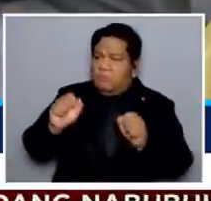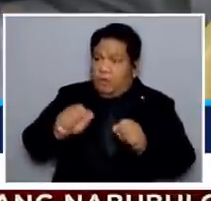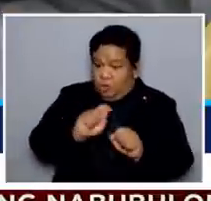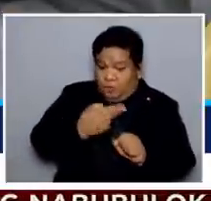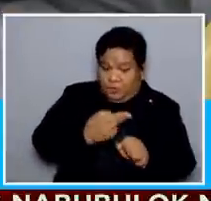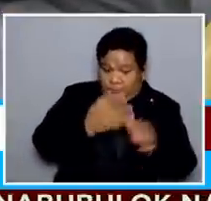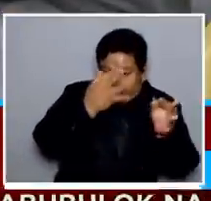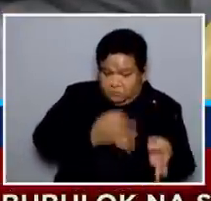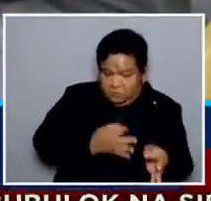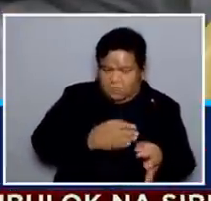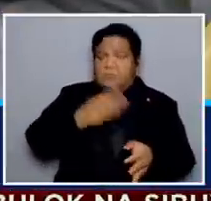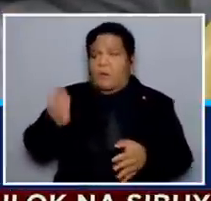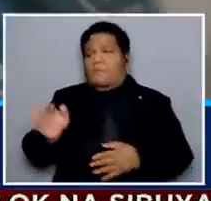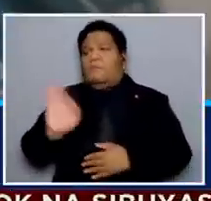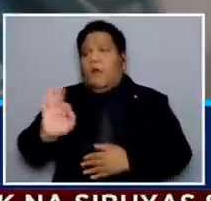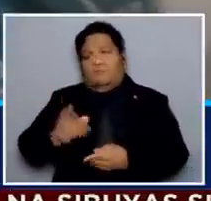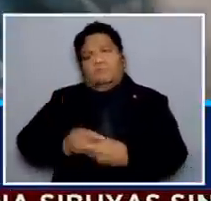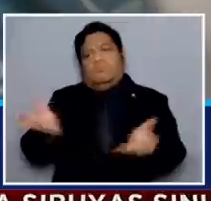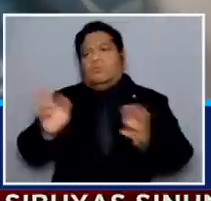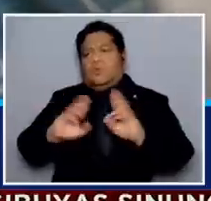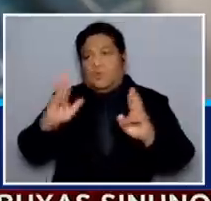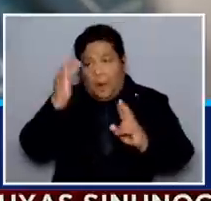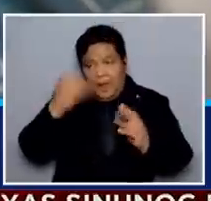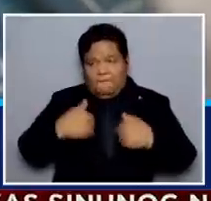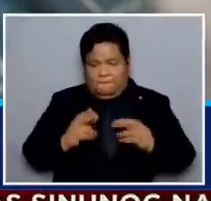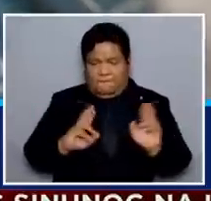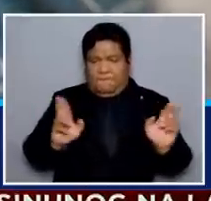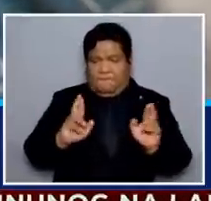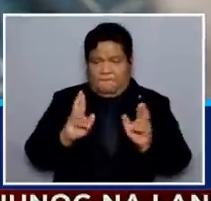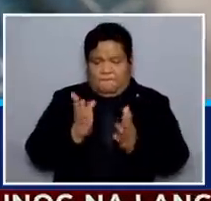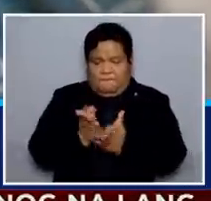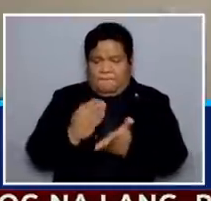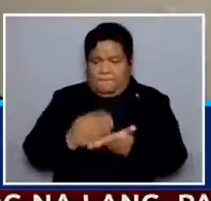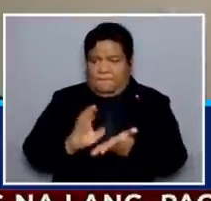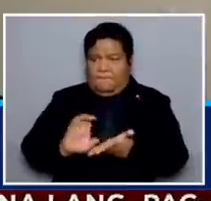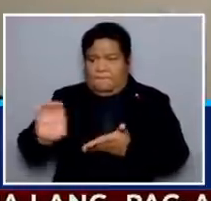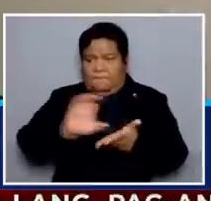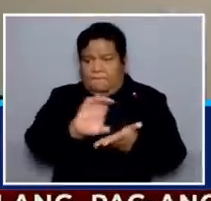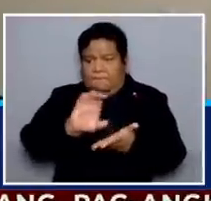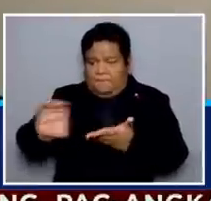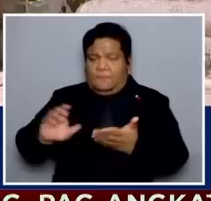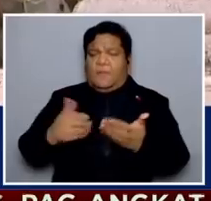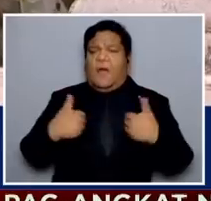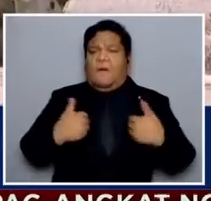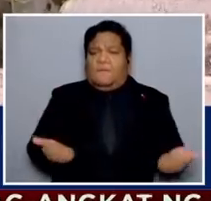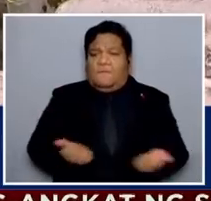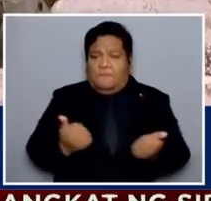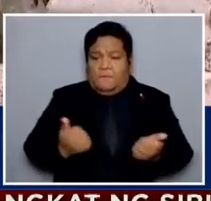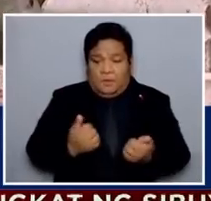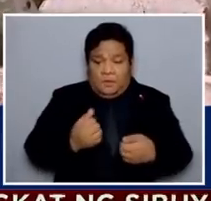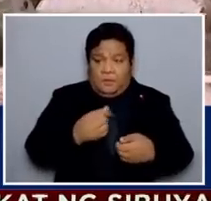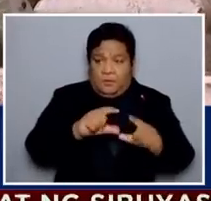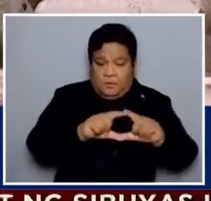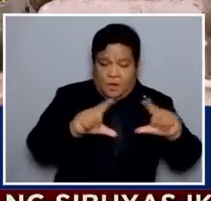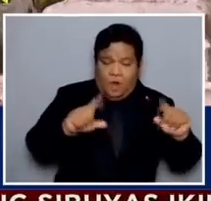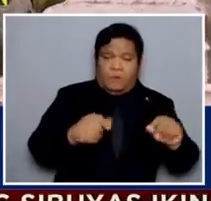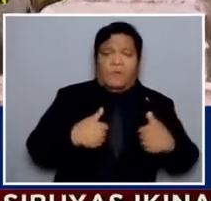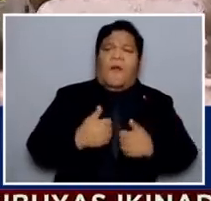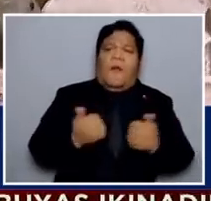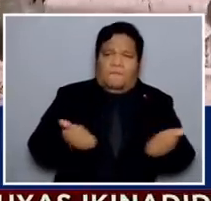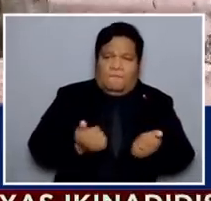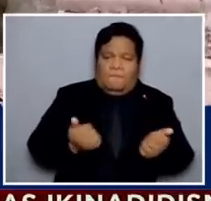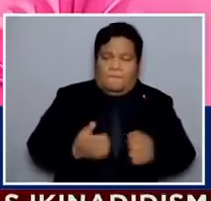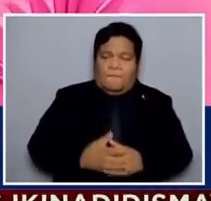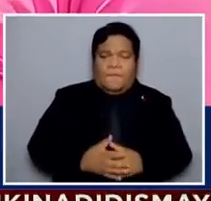kasi ready naman po yung mga payrolls natin. Tapos na ready na po natin yung card production. Dahil ipapasok